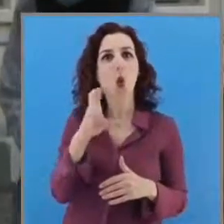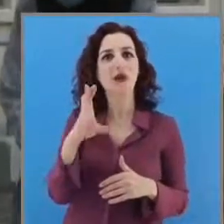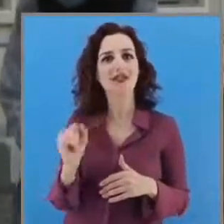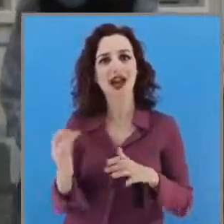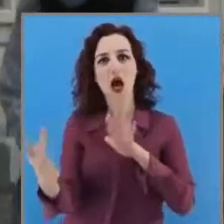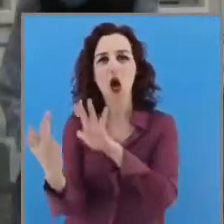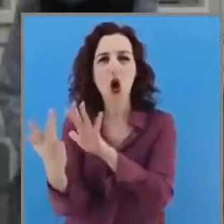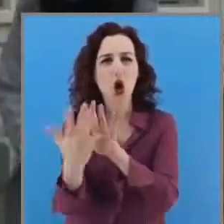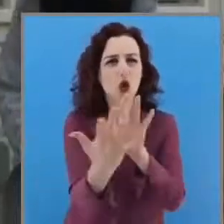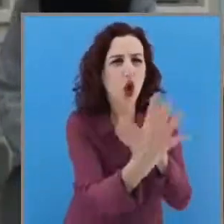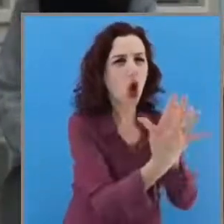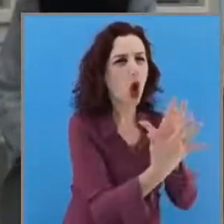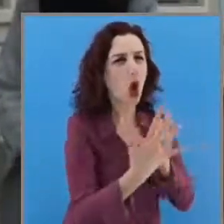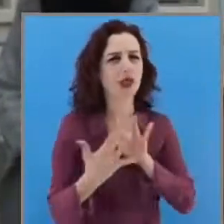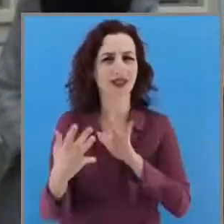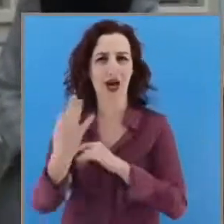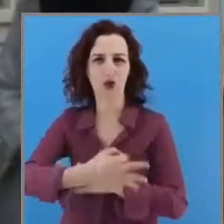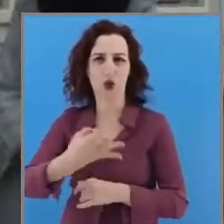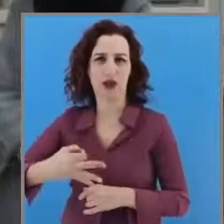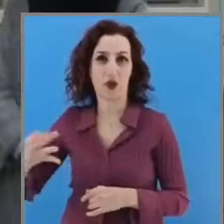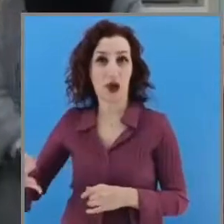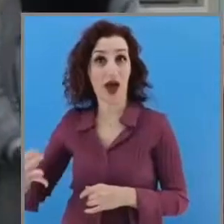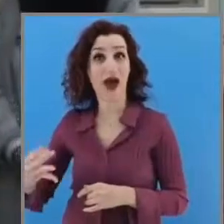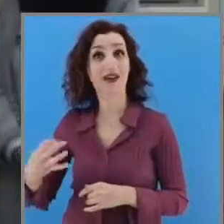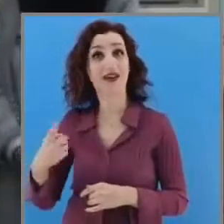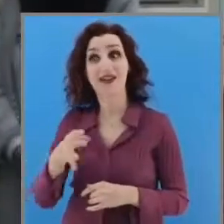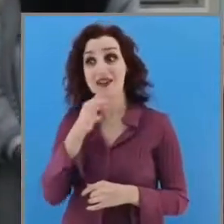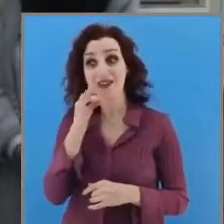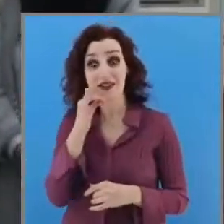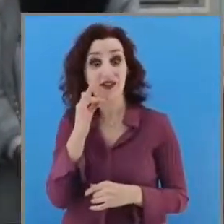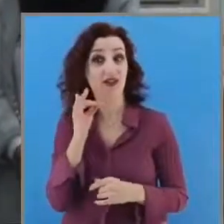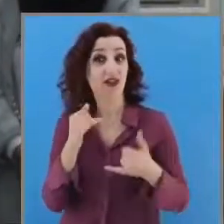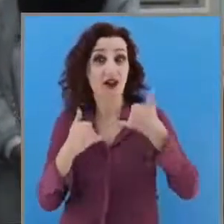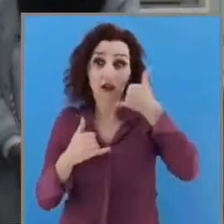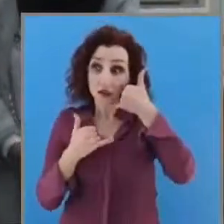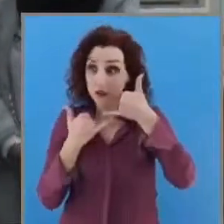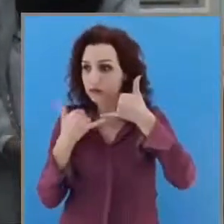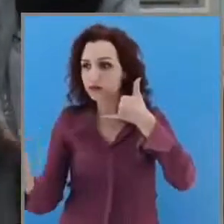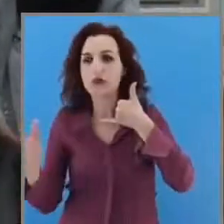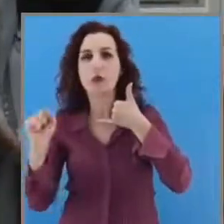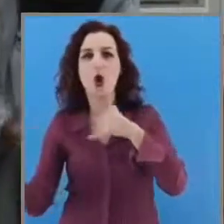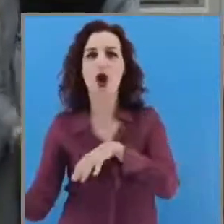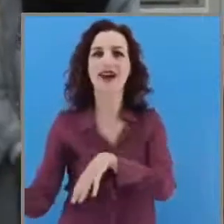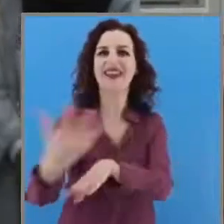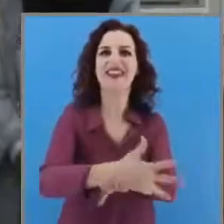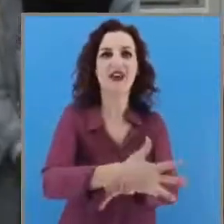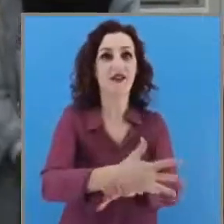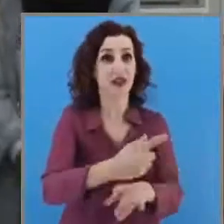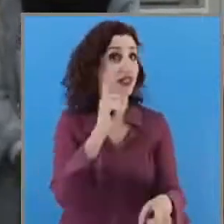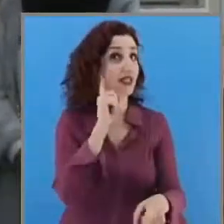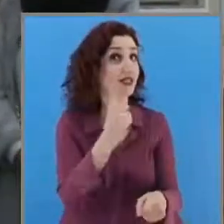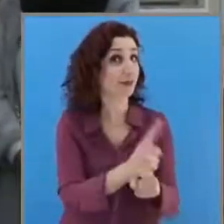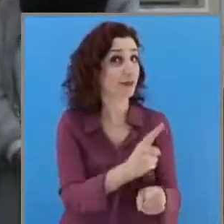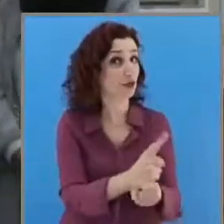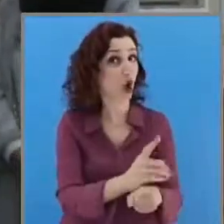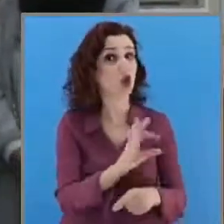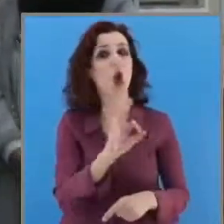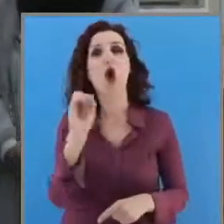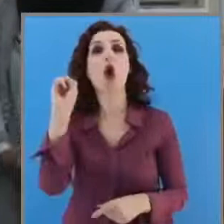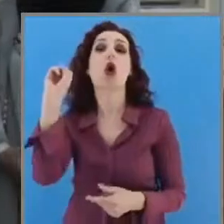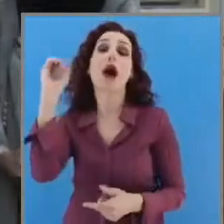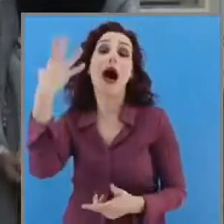unità che poi possono intervenire nel caso c'è bisogno di un intervento o purtroppo di un'ambulanza se